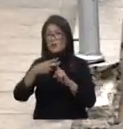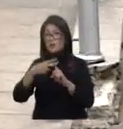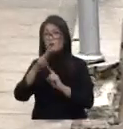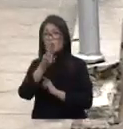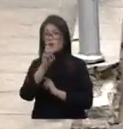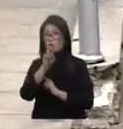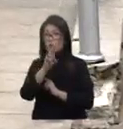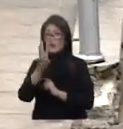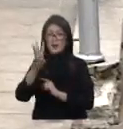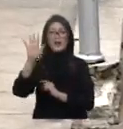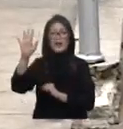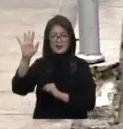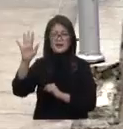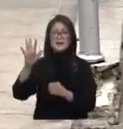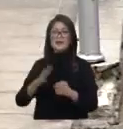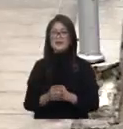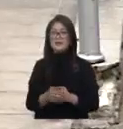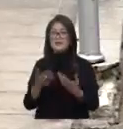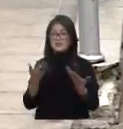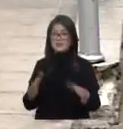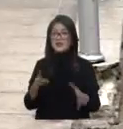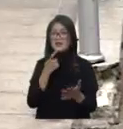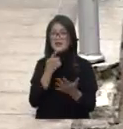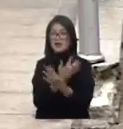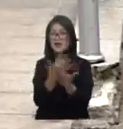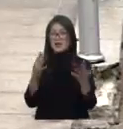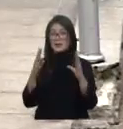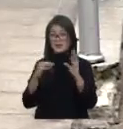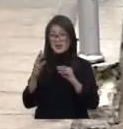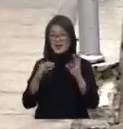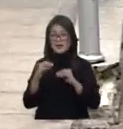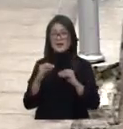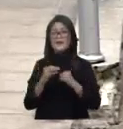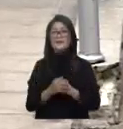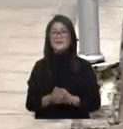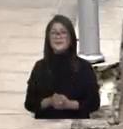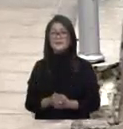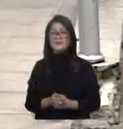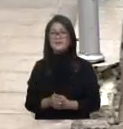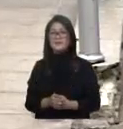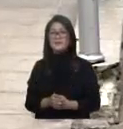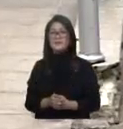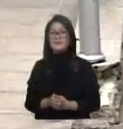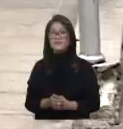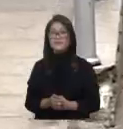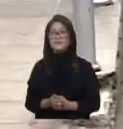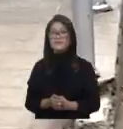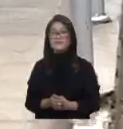mendatang. Demikian Rakyat Bicara bersama saya, Nata Arman, beserta juru kamera, Jamie Jasin. Sampai jumpa.